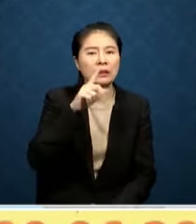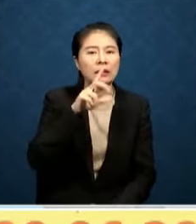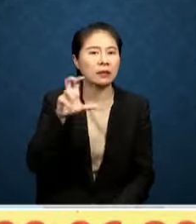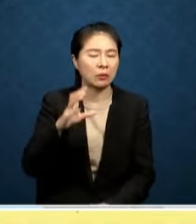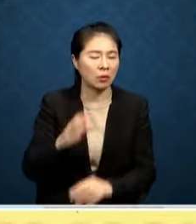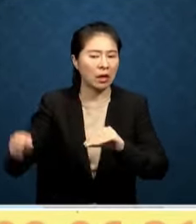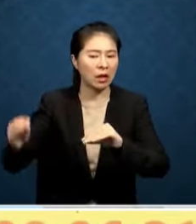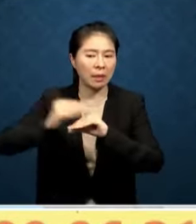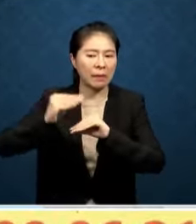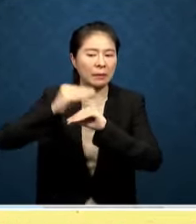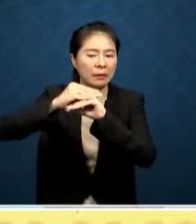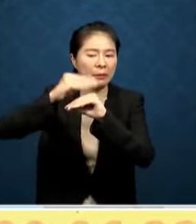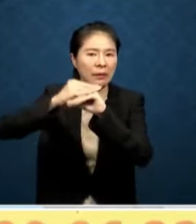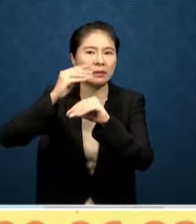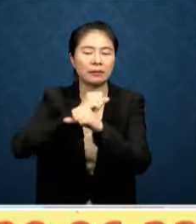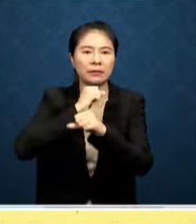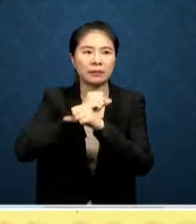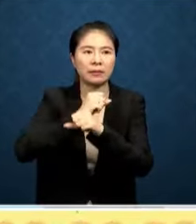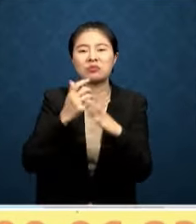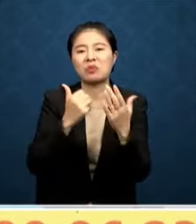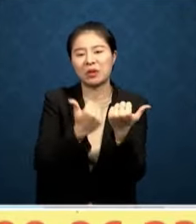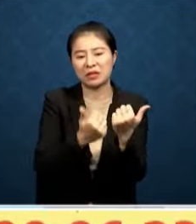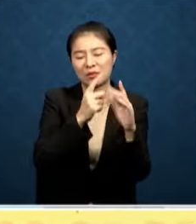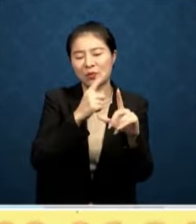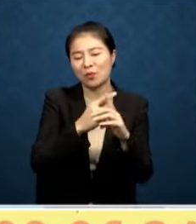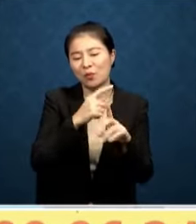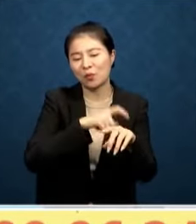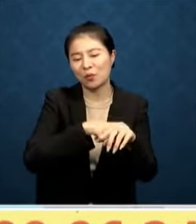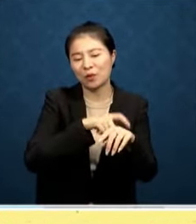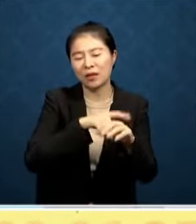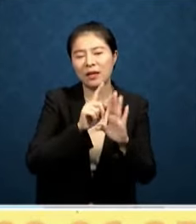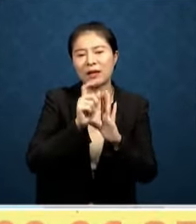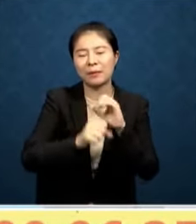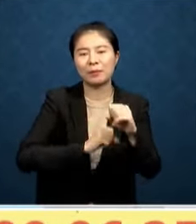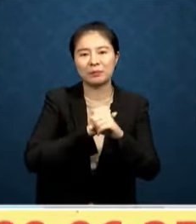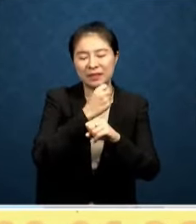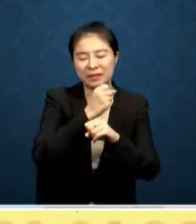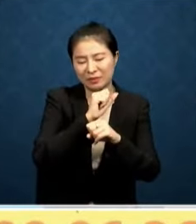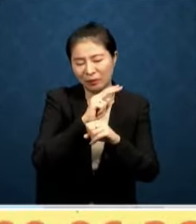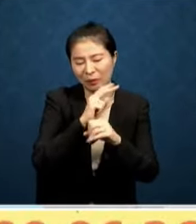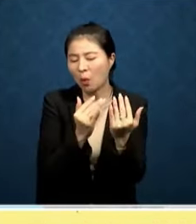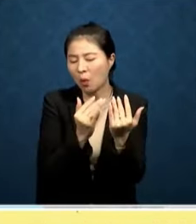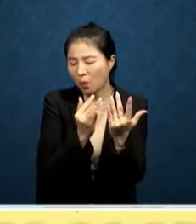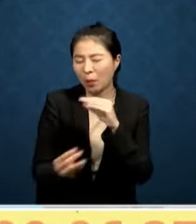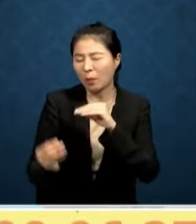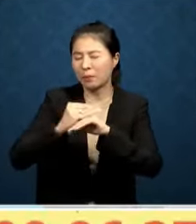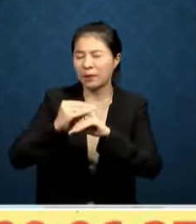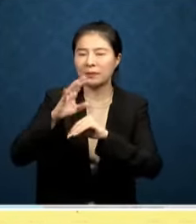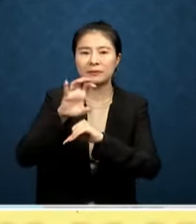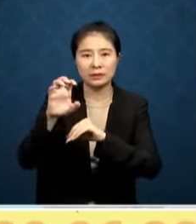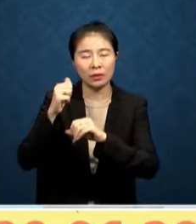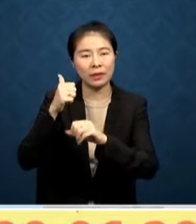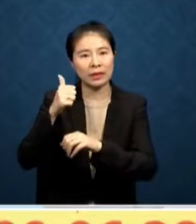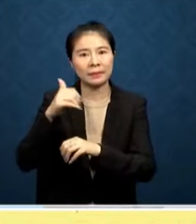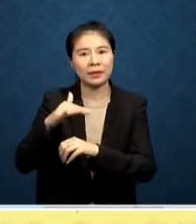ใช้เวลา12ปีนะฮะกว่าจะขยับซึ่งยังไม่ขยับนะฮะตอนนี้ก็คือรอว่าจะขึ้นได้400บาทหรือเปล่าถ้าเปรียบเทียบง่